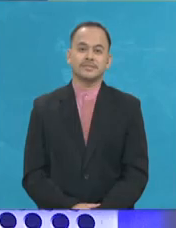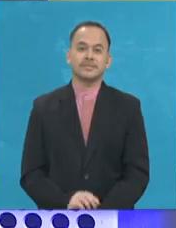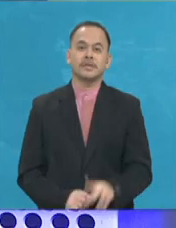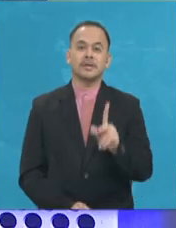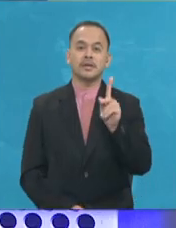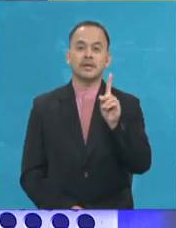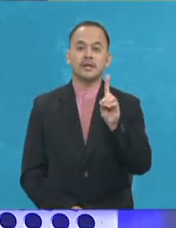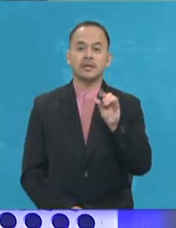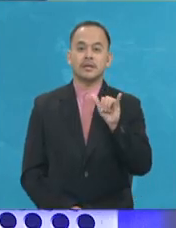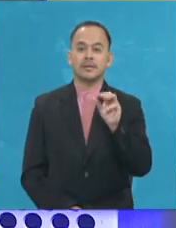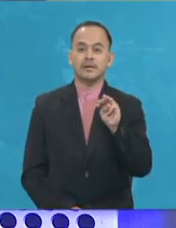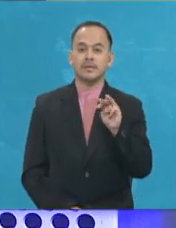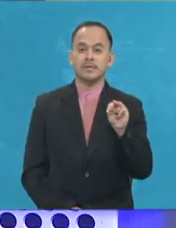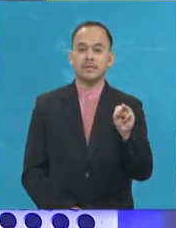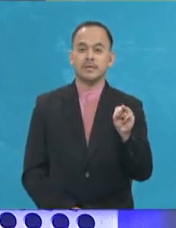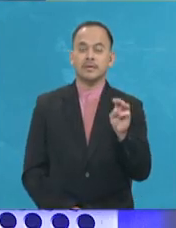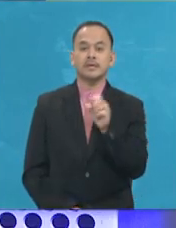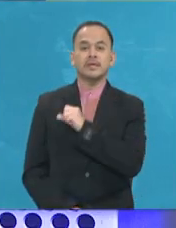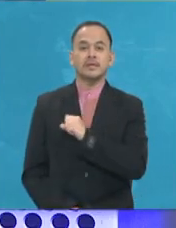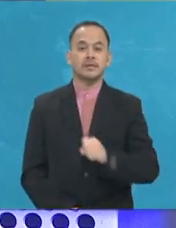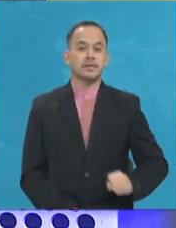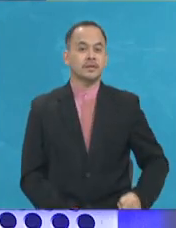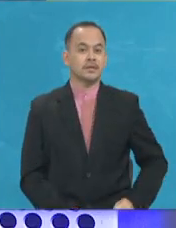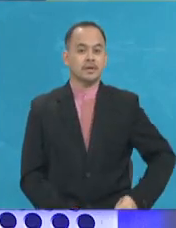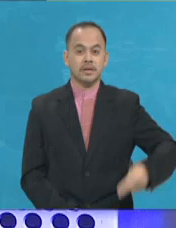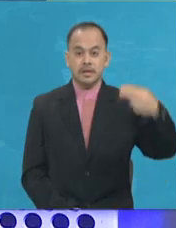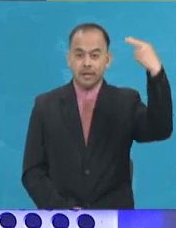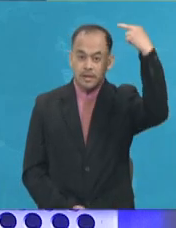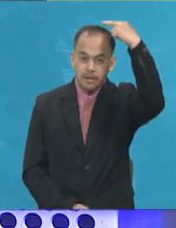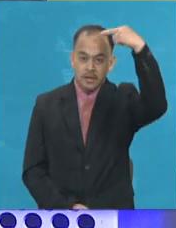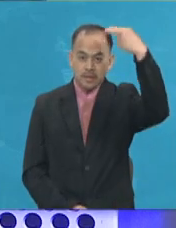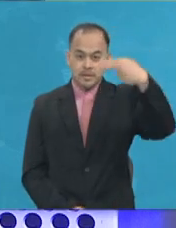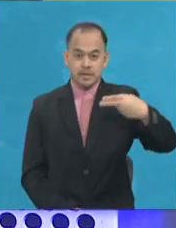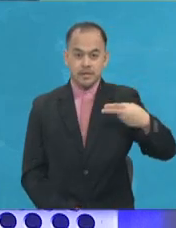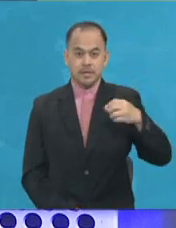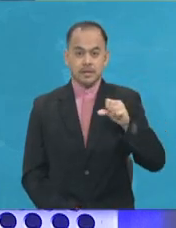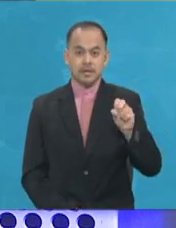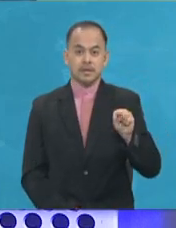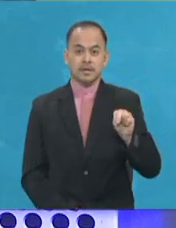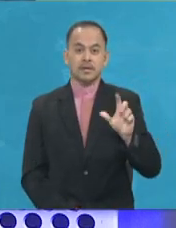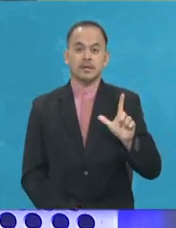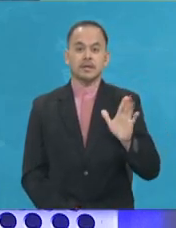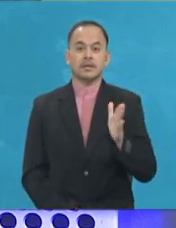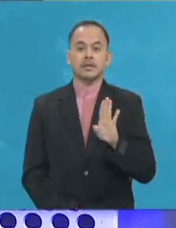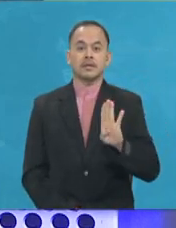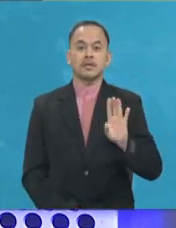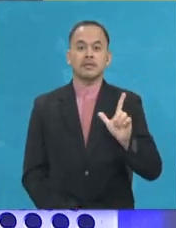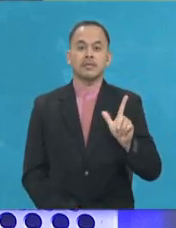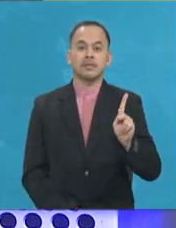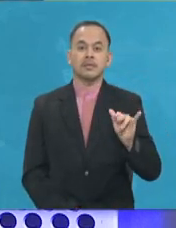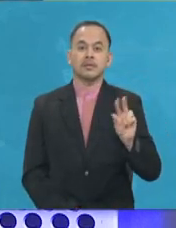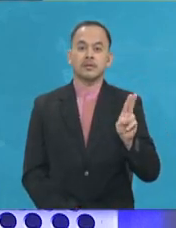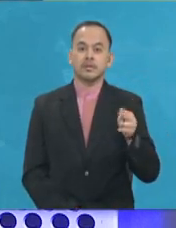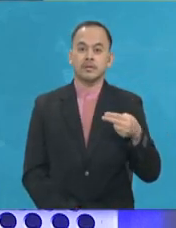Hai kebawah duli Yang Maha Mulia Paduka seri Baginda Sultan Haji Hassanal Bolkiah mu'izzaddin waddaulah Ibnu almarhum